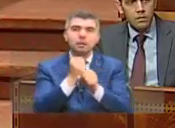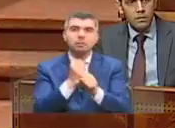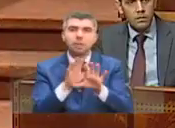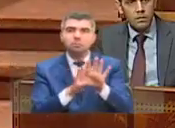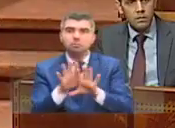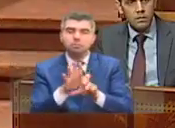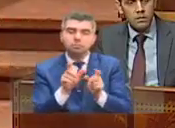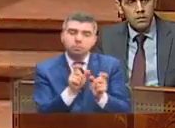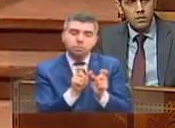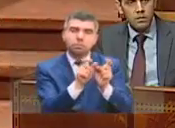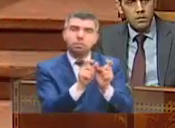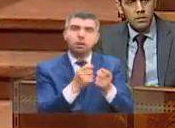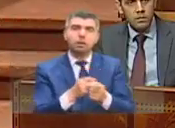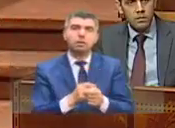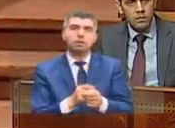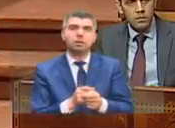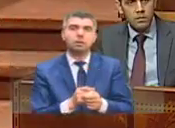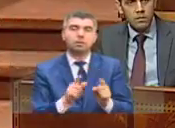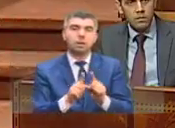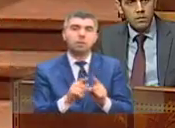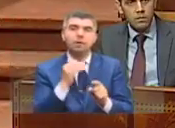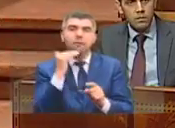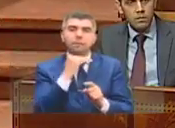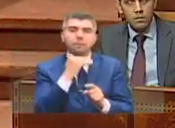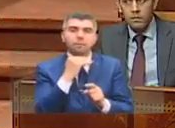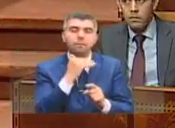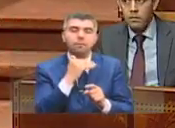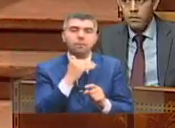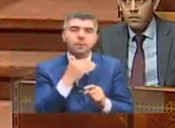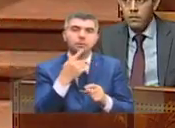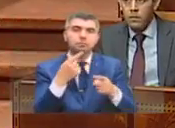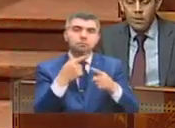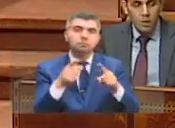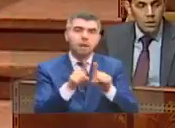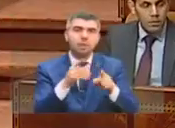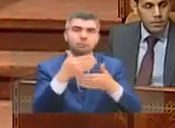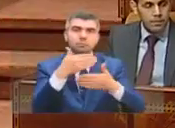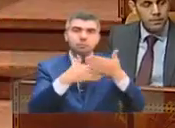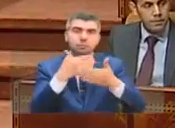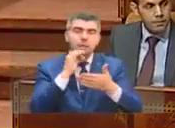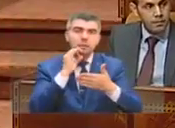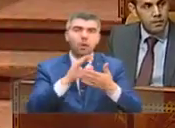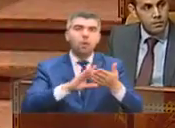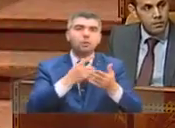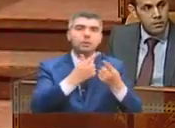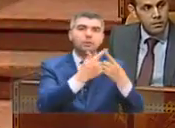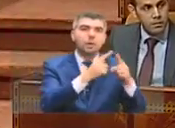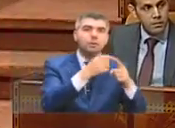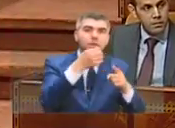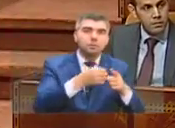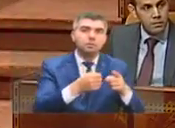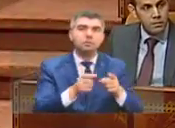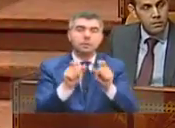وكذلك أنها تدخل من أجل تسريع هذه المشاريع ومن أجل فك العزلة على هذه الساكنة اللي تتعيش واحد الضرر اللي